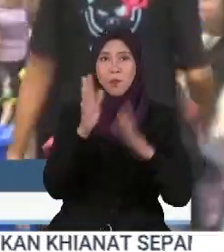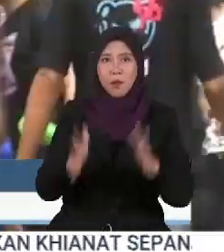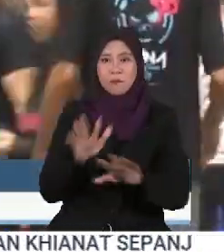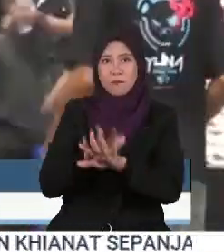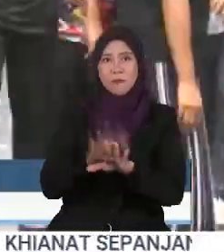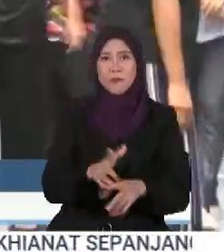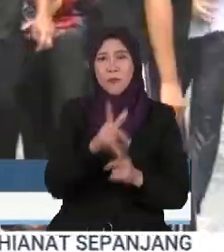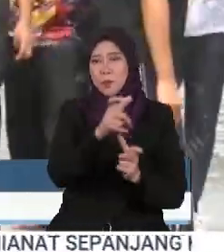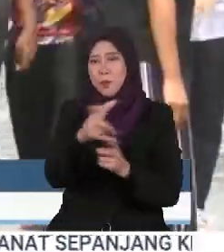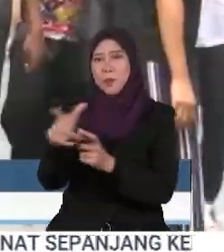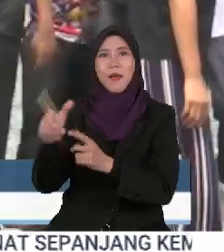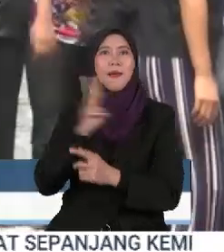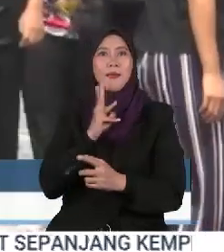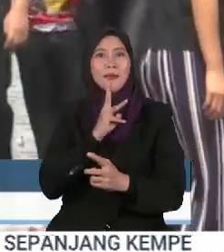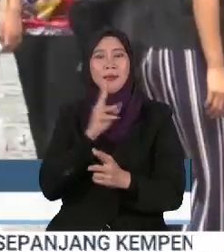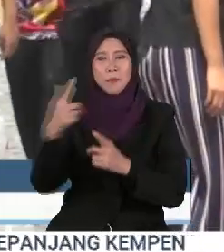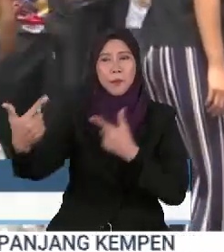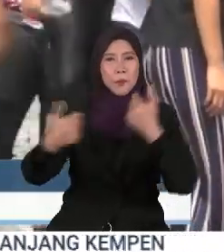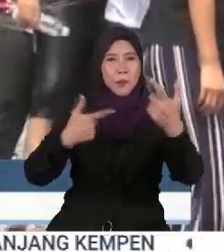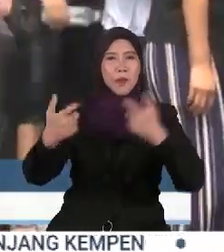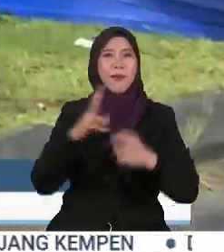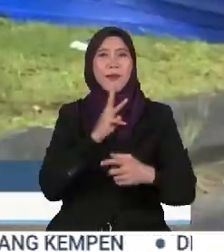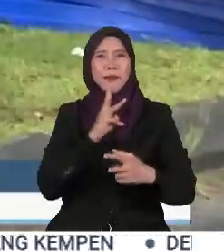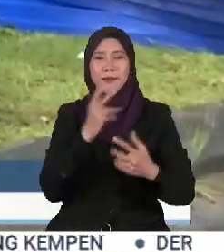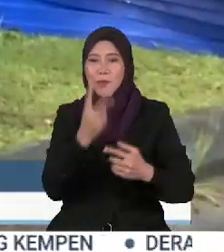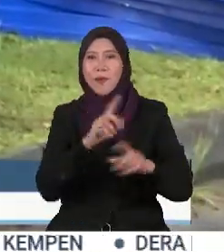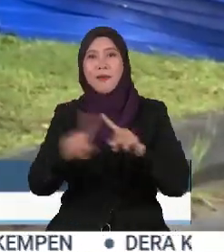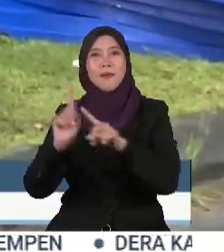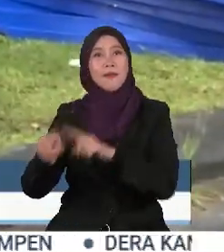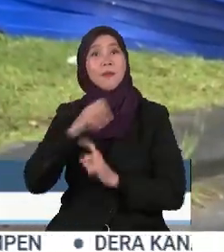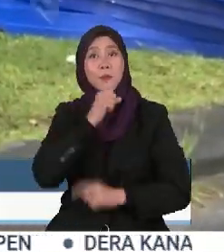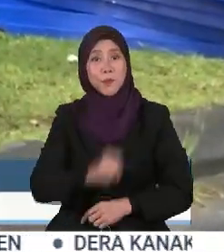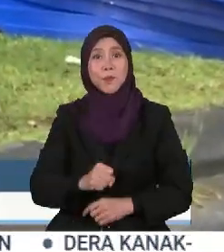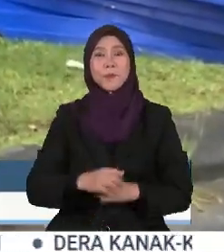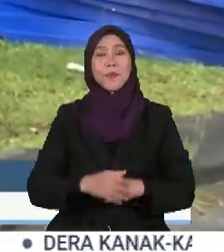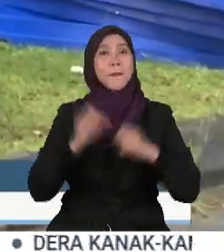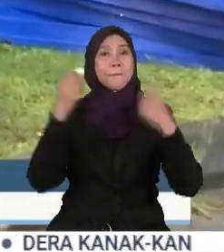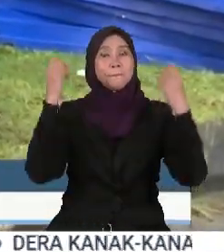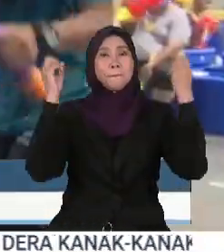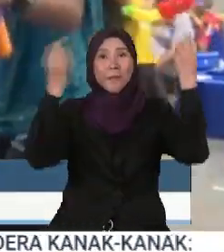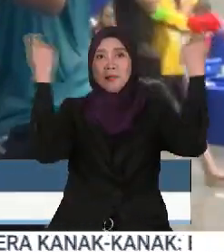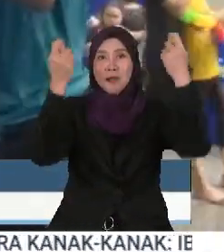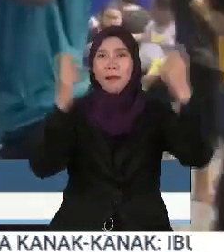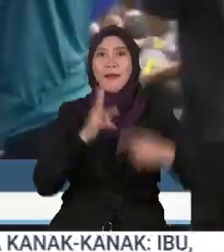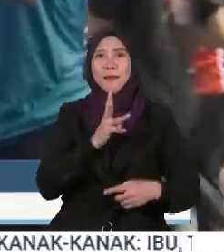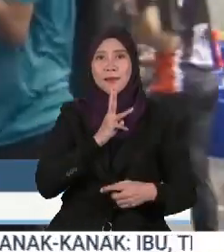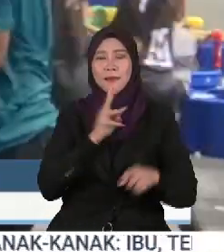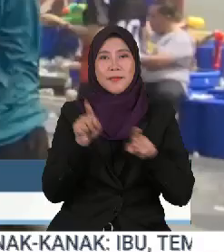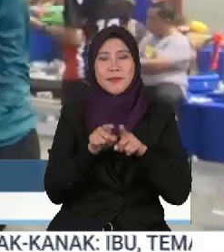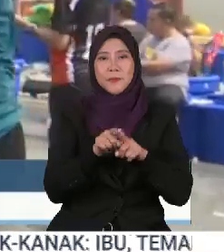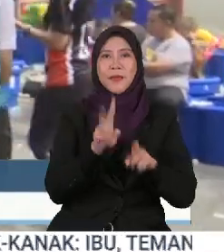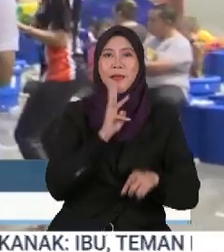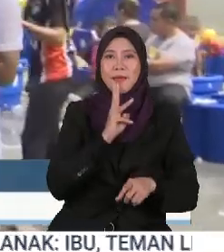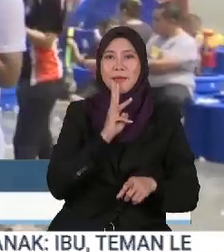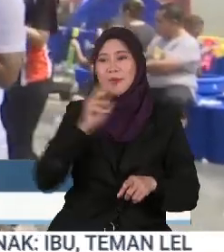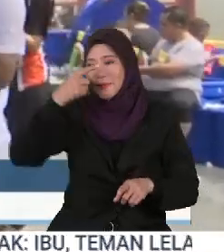ramai menembak air ke arah satu sama lain melibatkan pelbagai peringkat umur. Katanya pesta air itu yang menyerupai pesta air